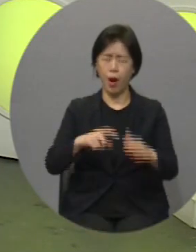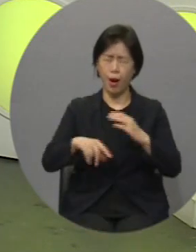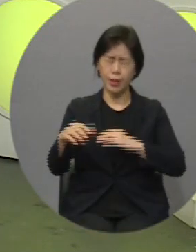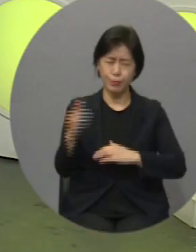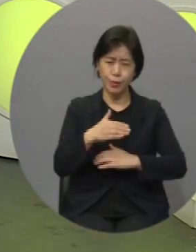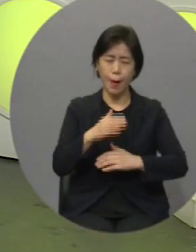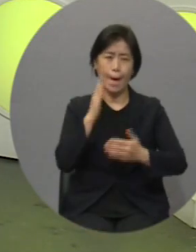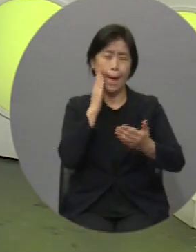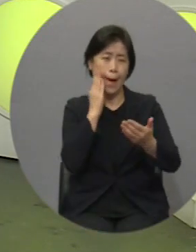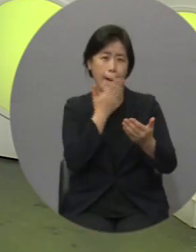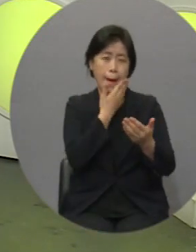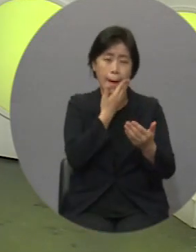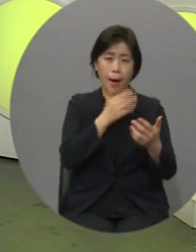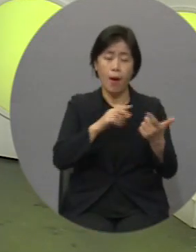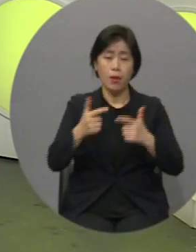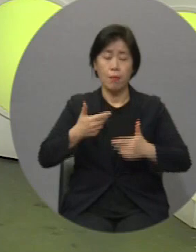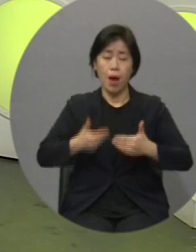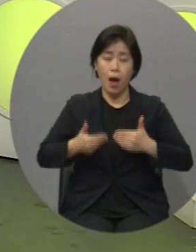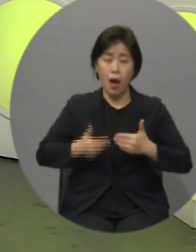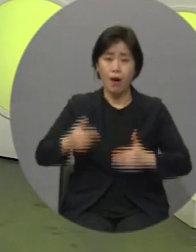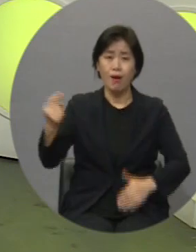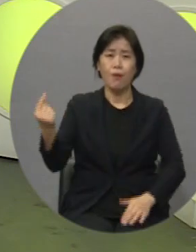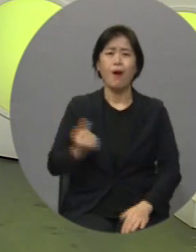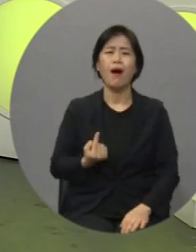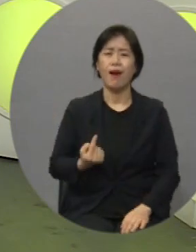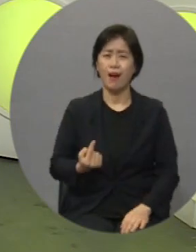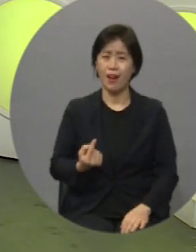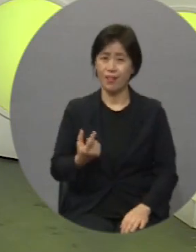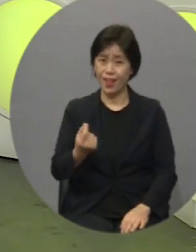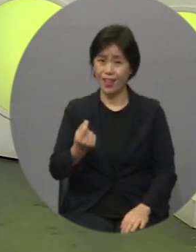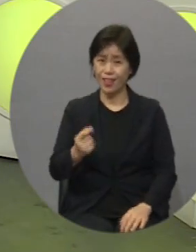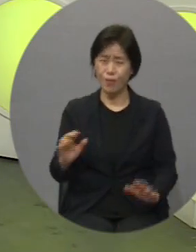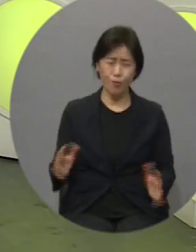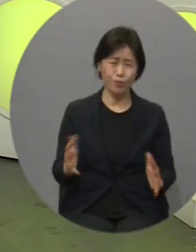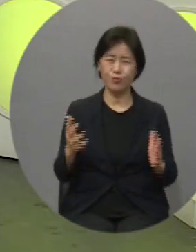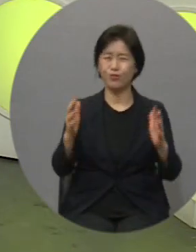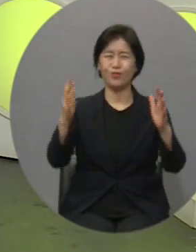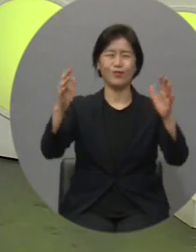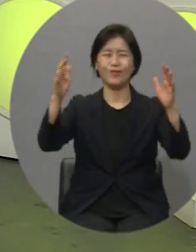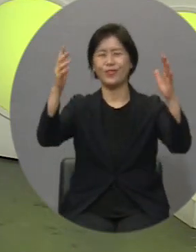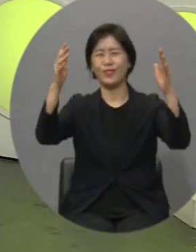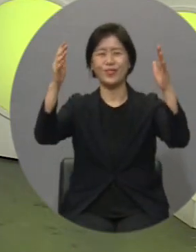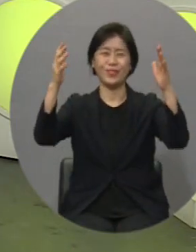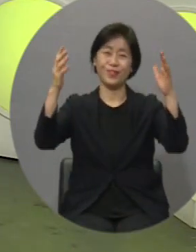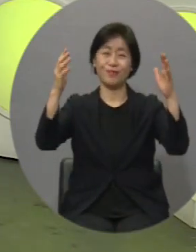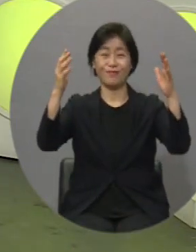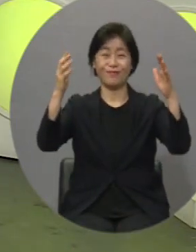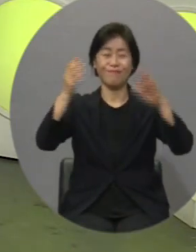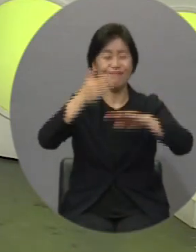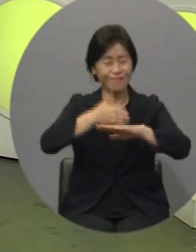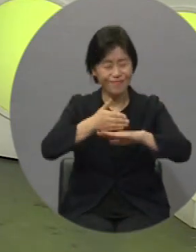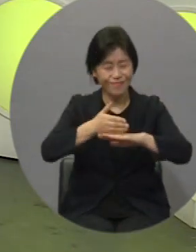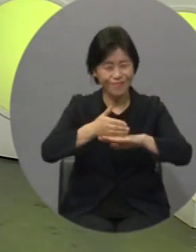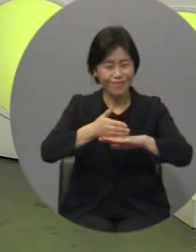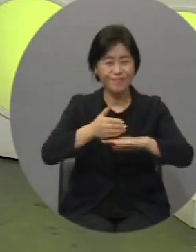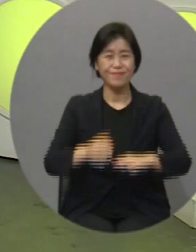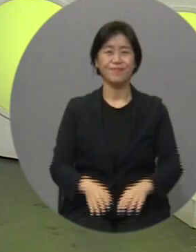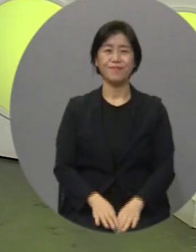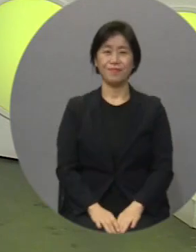이 지금 여러분들을 만나러 오셨거든요. 환영합니다. 박수 주세요. 고맙습니다.